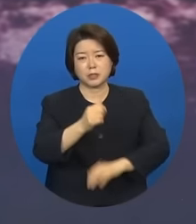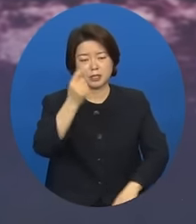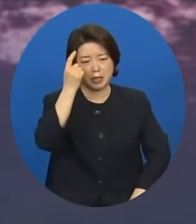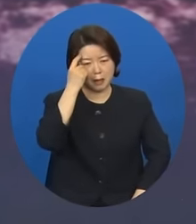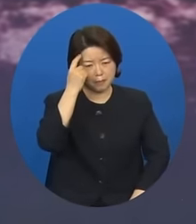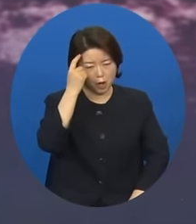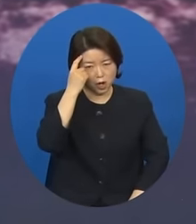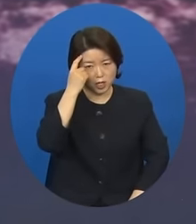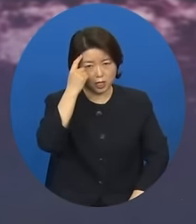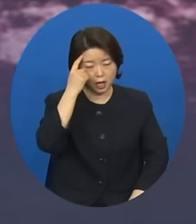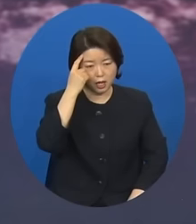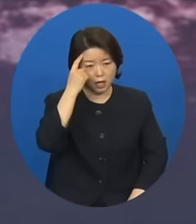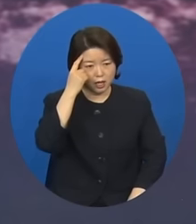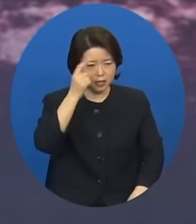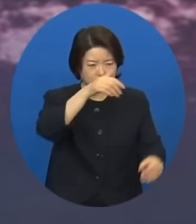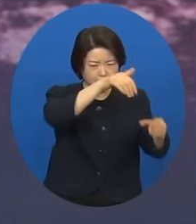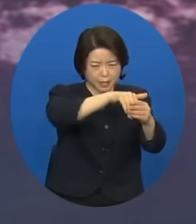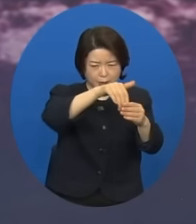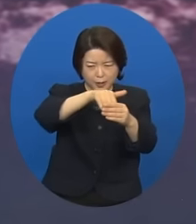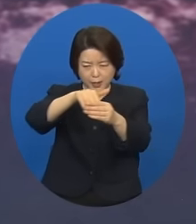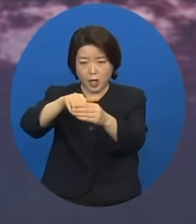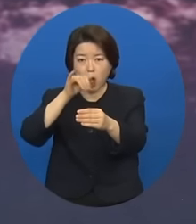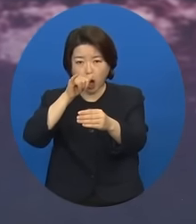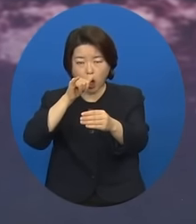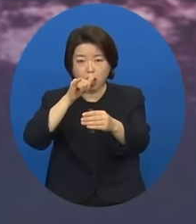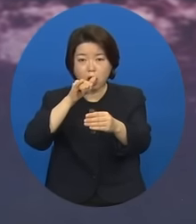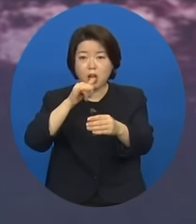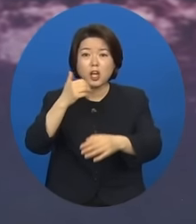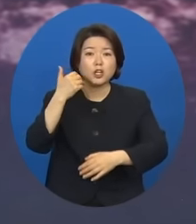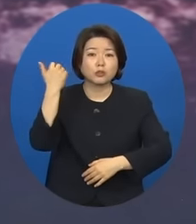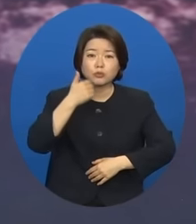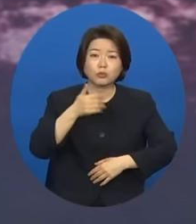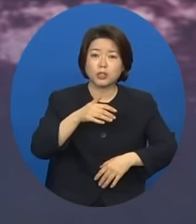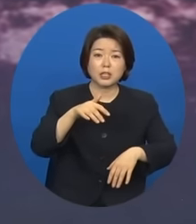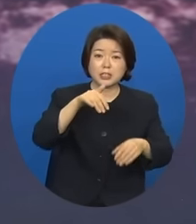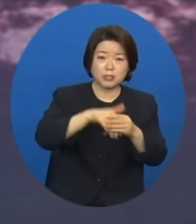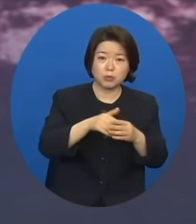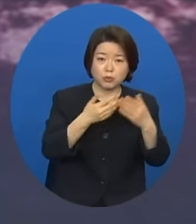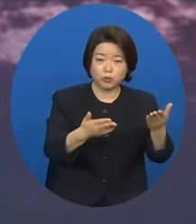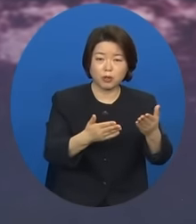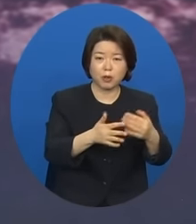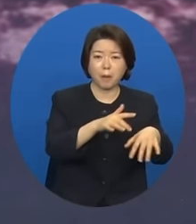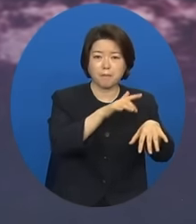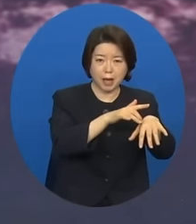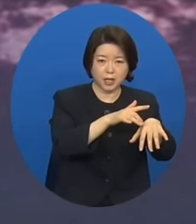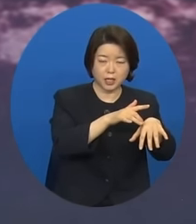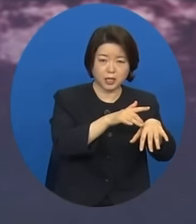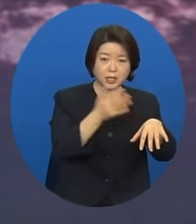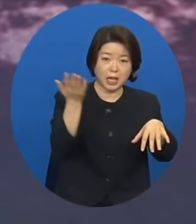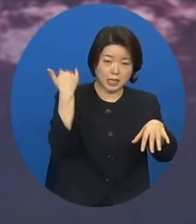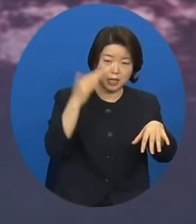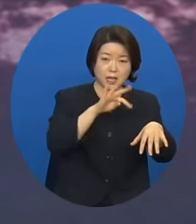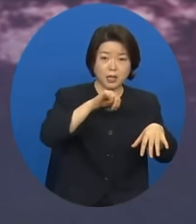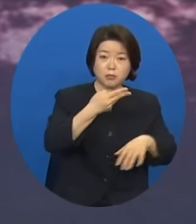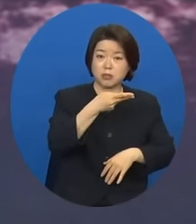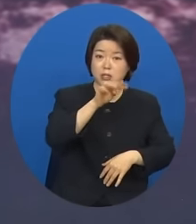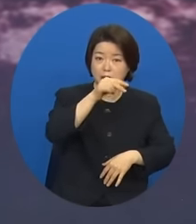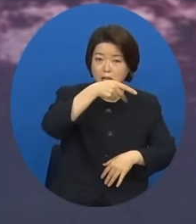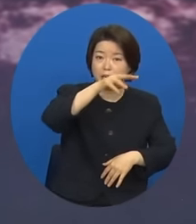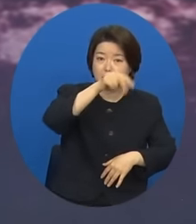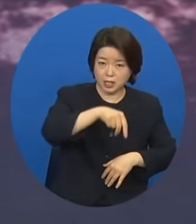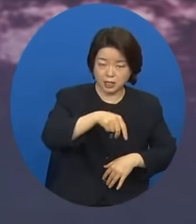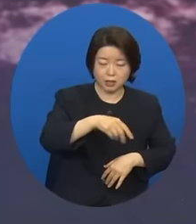사고관 안에 뿌려져 있는 블레셋이 뿌린 흙더미 흑담이 이게 언제 주로